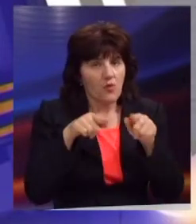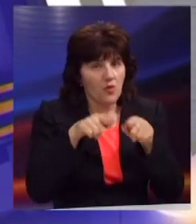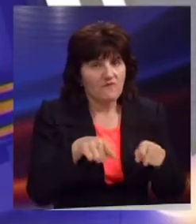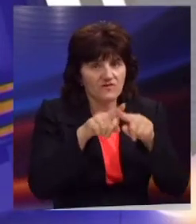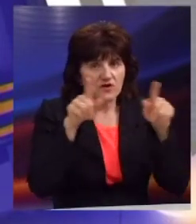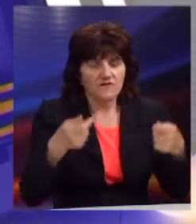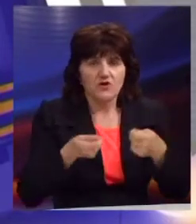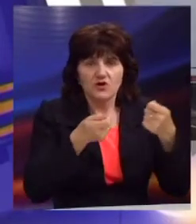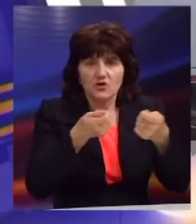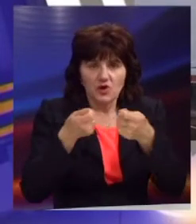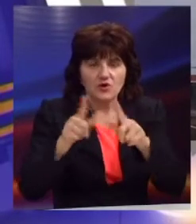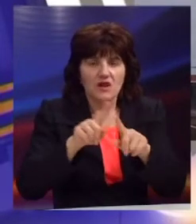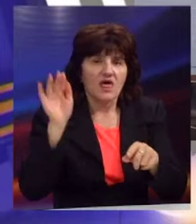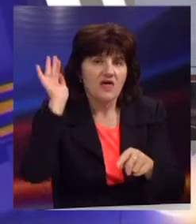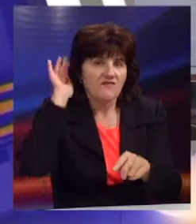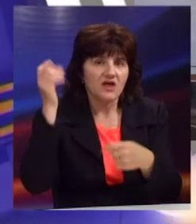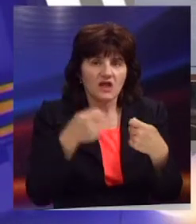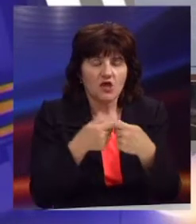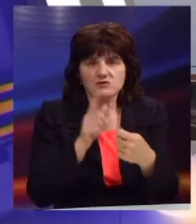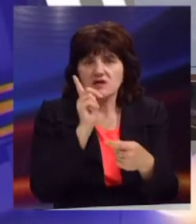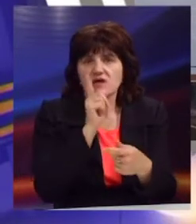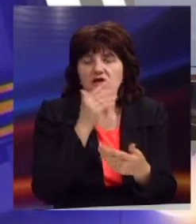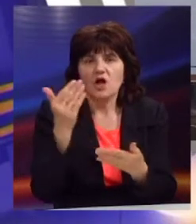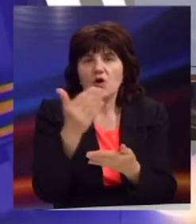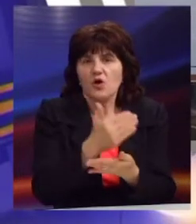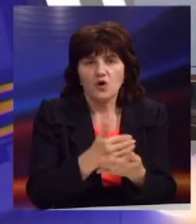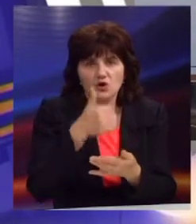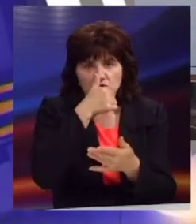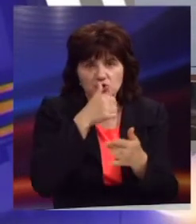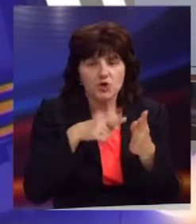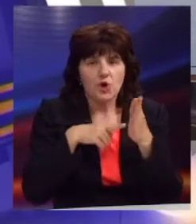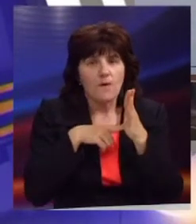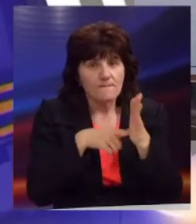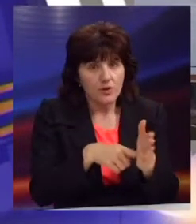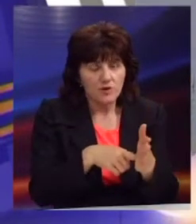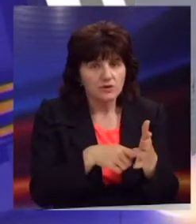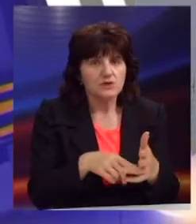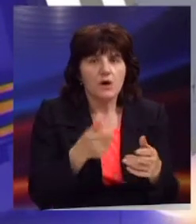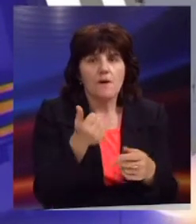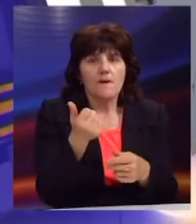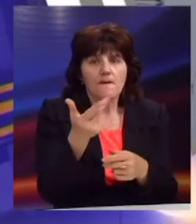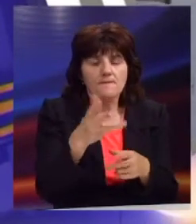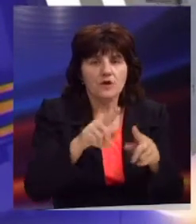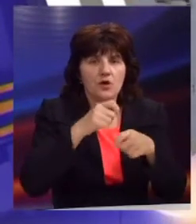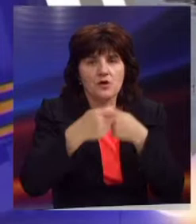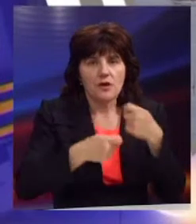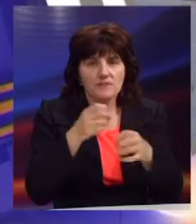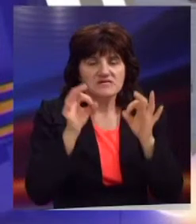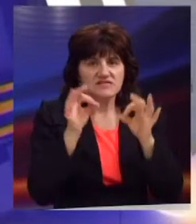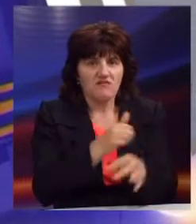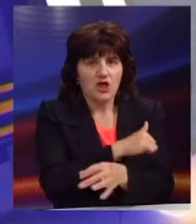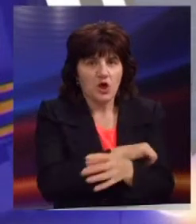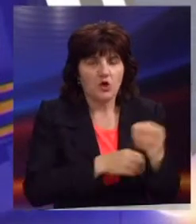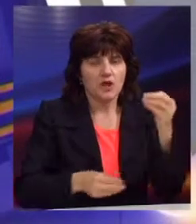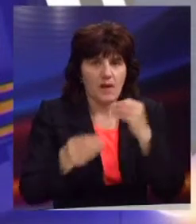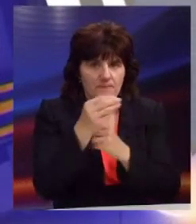u kojima učestvuju nevladine organizacije veoma korisne, što pokazuje i činjenica da se broj projekata svake godine